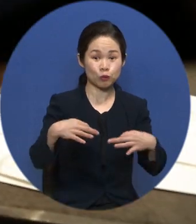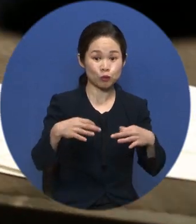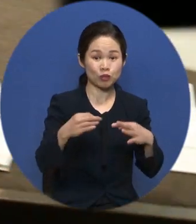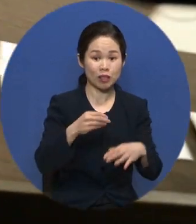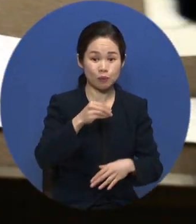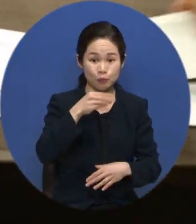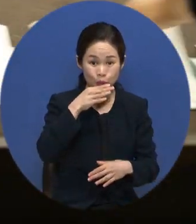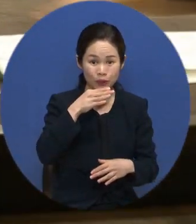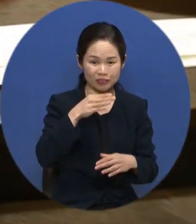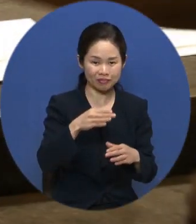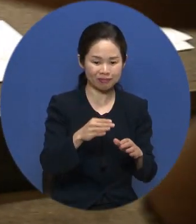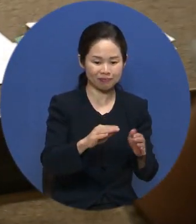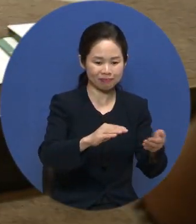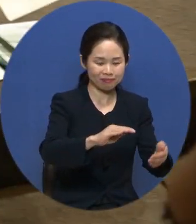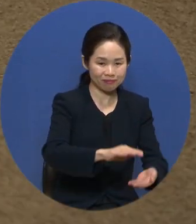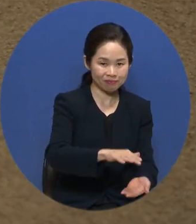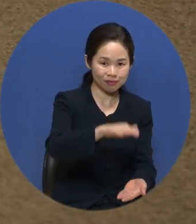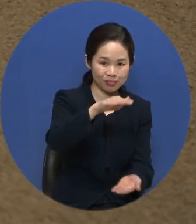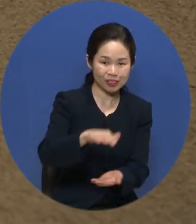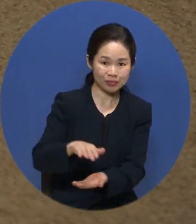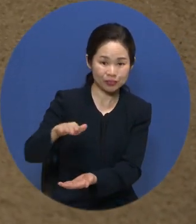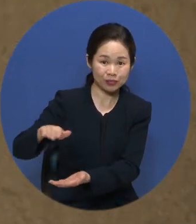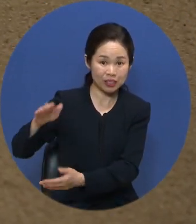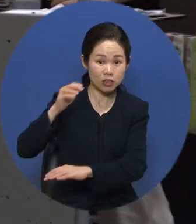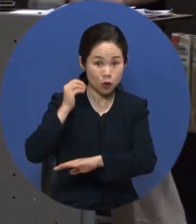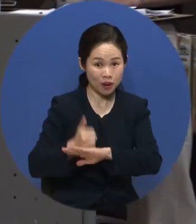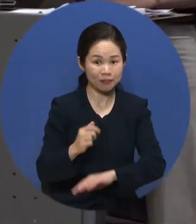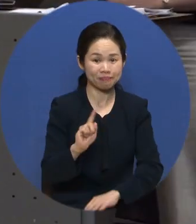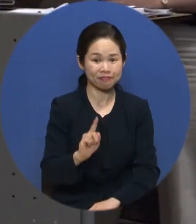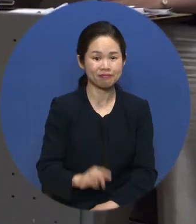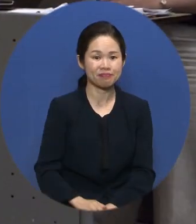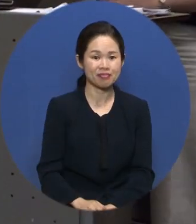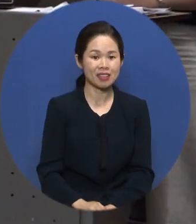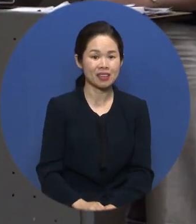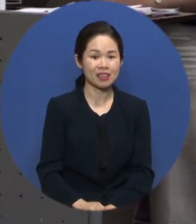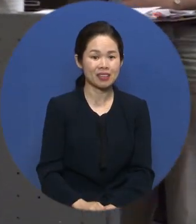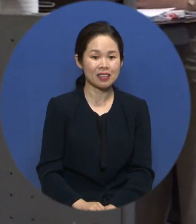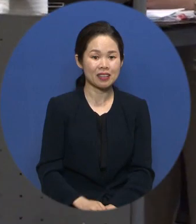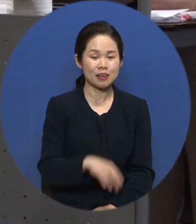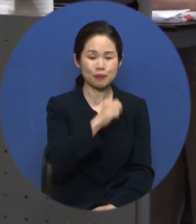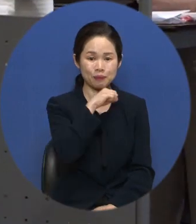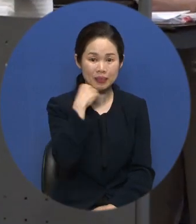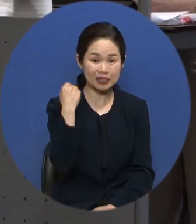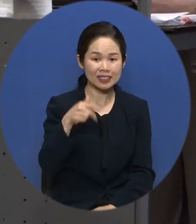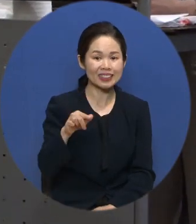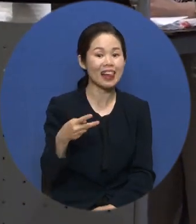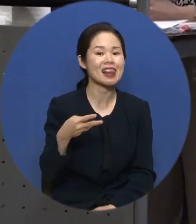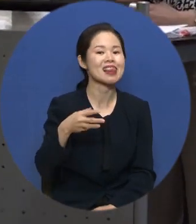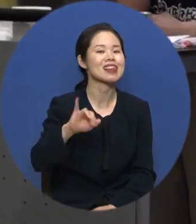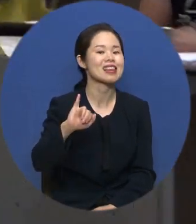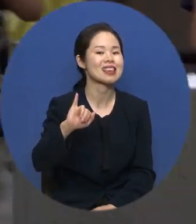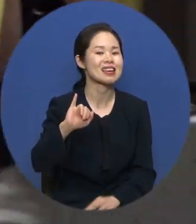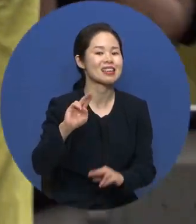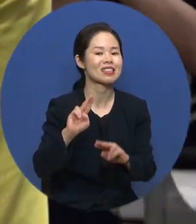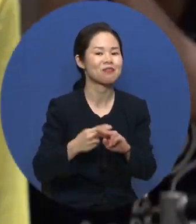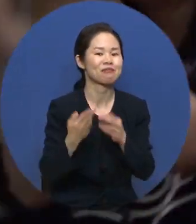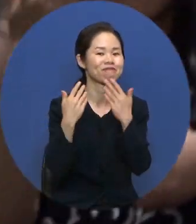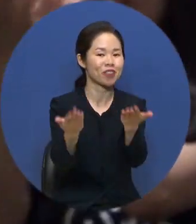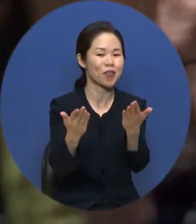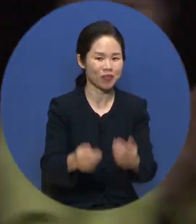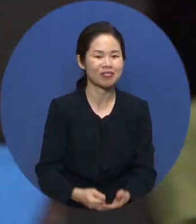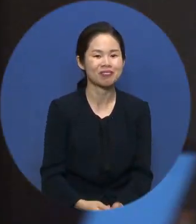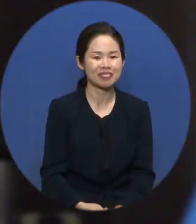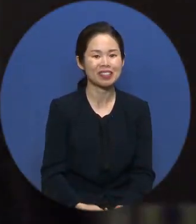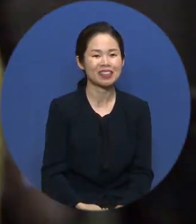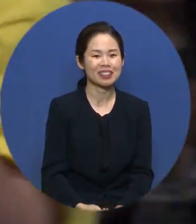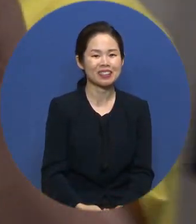투자금 봉투 그 결과는 맛있는 제리볼을 드리도록 하겠습니다.